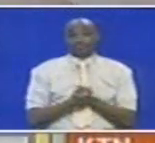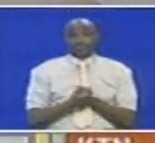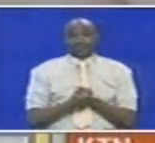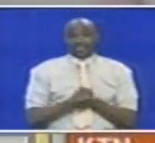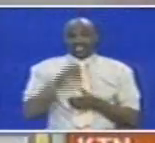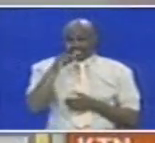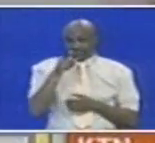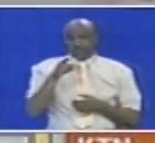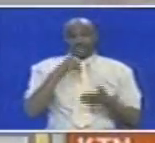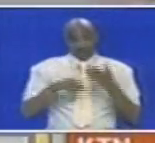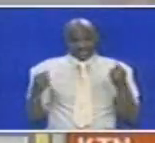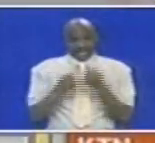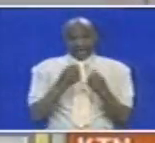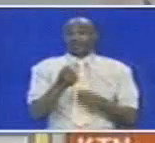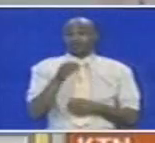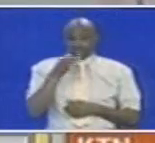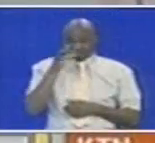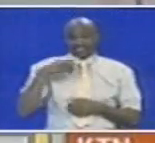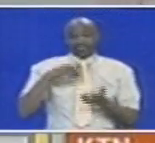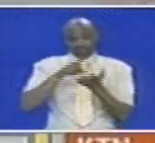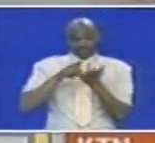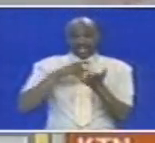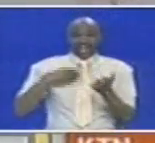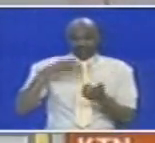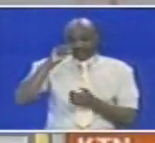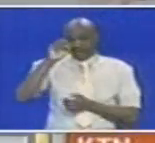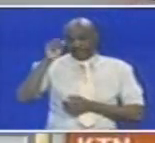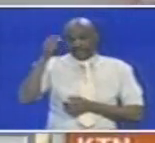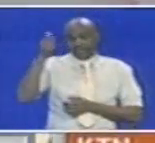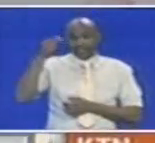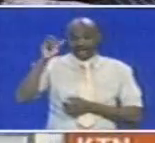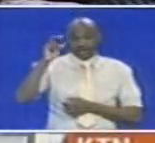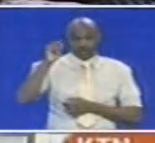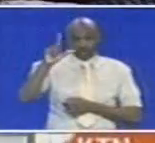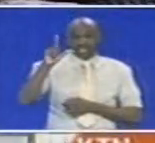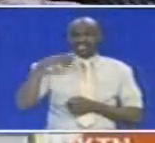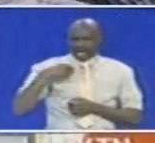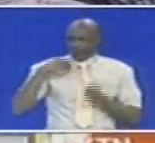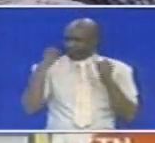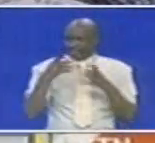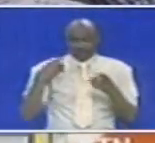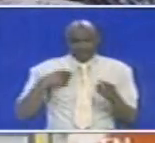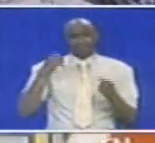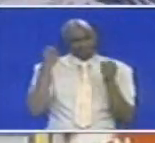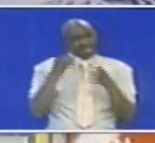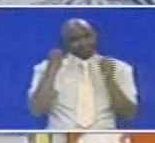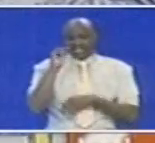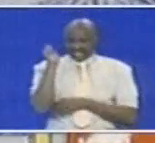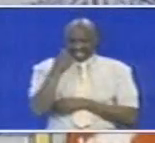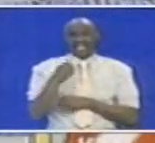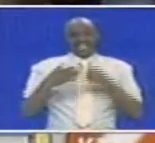Ndiyo makali ya mvinyo ulio na sumu aina methanol ambao kwa sasa umesababisha maafa ya Wakenya zaidi ya